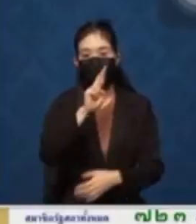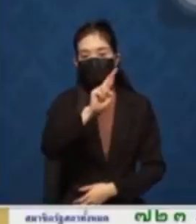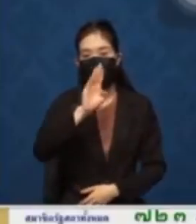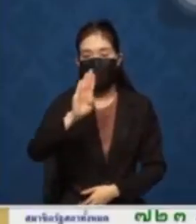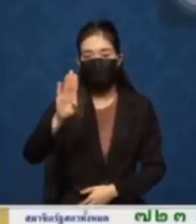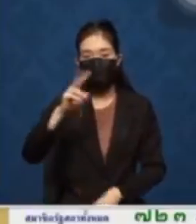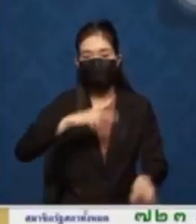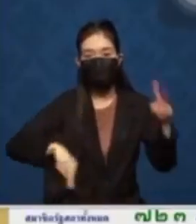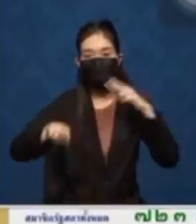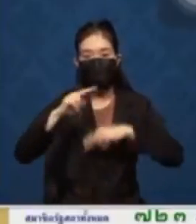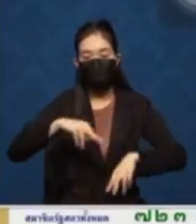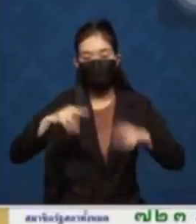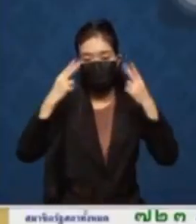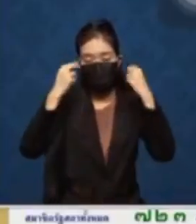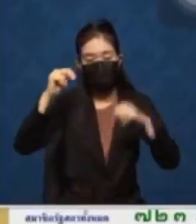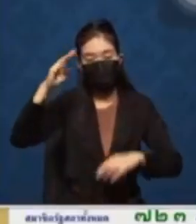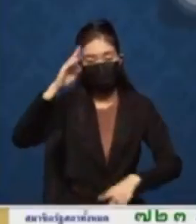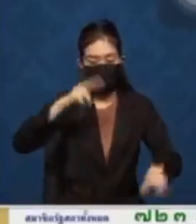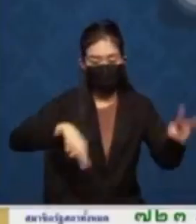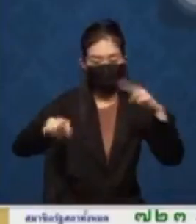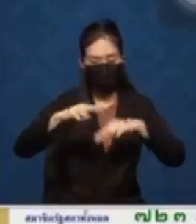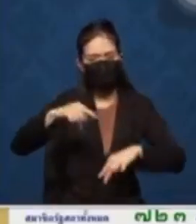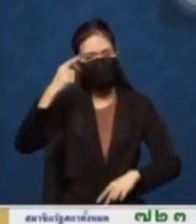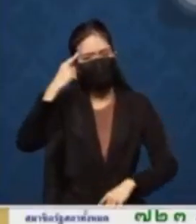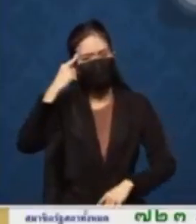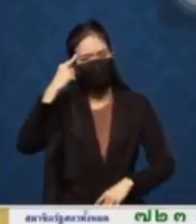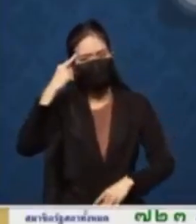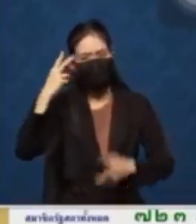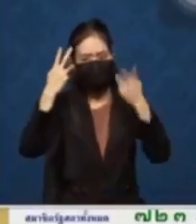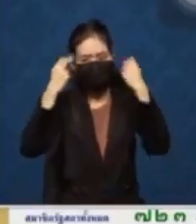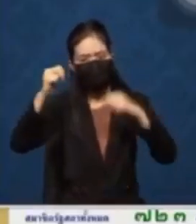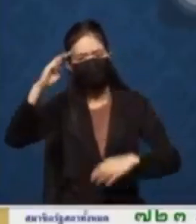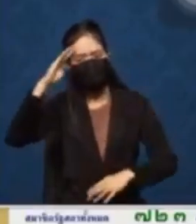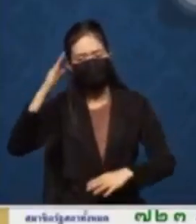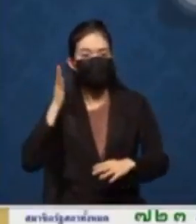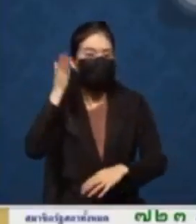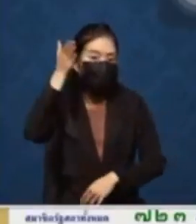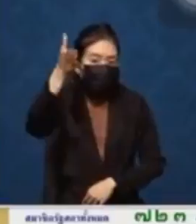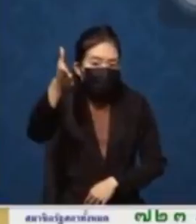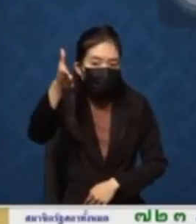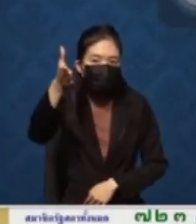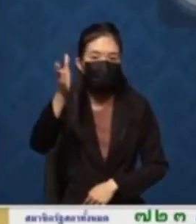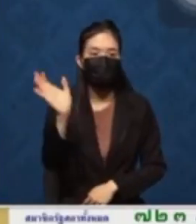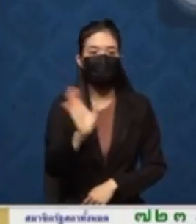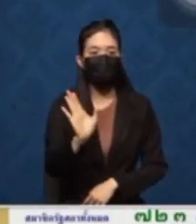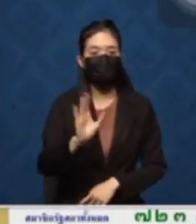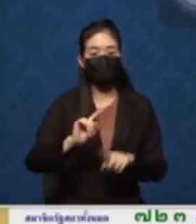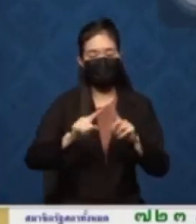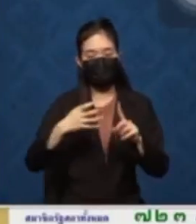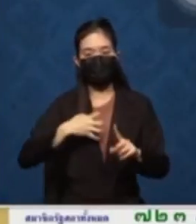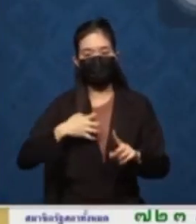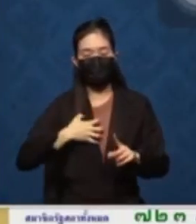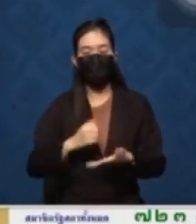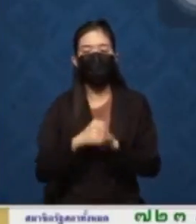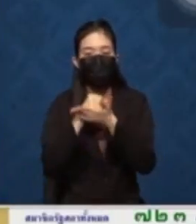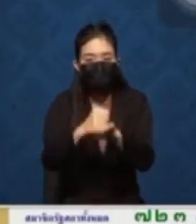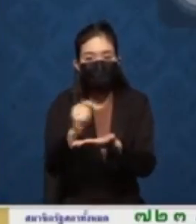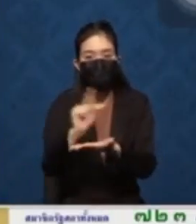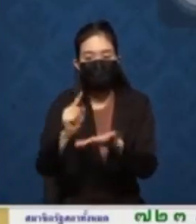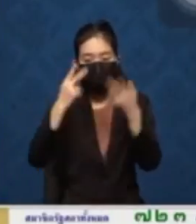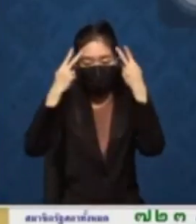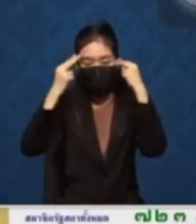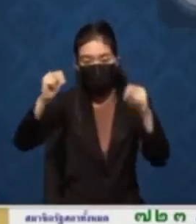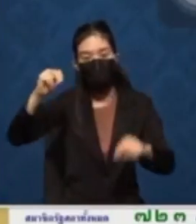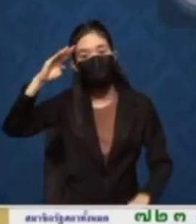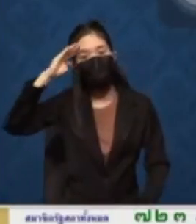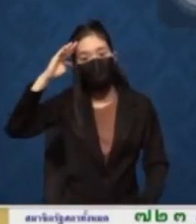ก็ไม่ได้จะทำให้พลเอกประยุทธ์นั้นหมดอนาคตแต่จะเปิดโอกาสครับให้เขาสามารถกลับมาเป็นนายกได้อย่างสง่าผ่าเผยมากขึ้นถ้าเขาสามารถชนะ